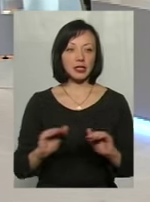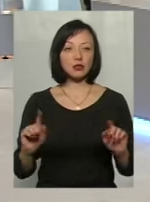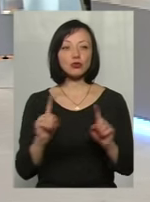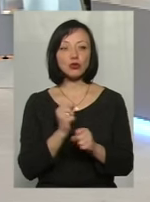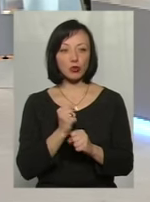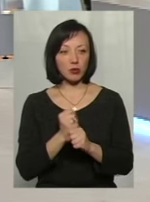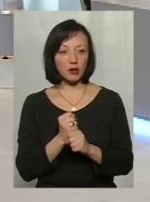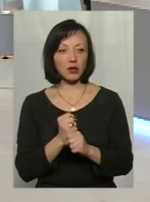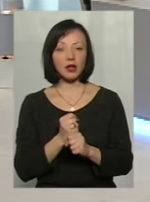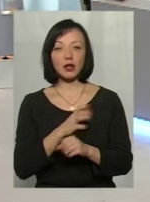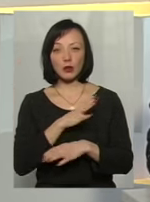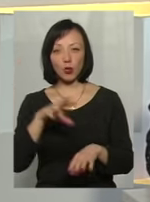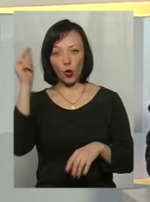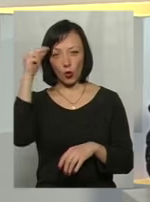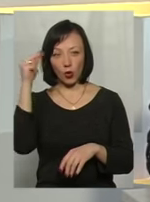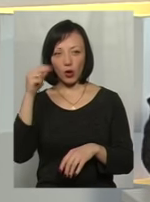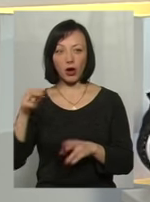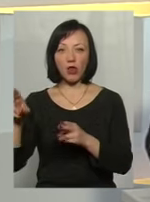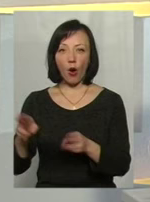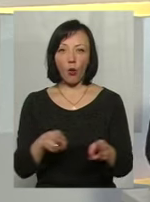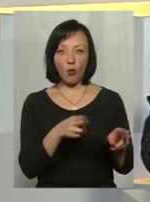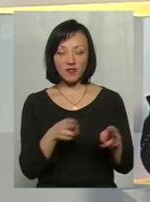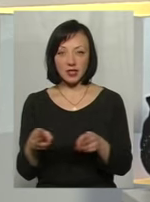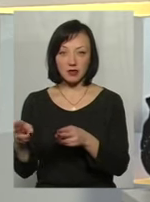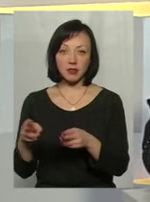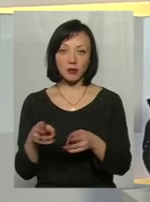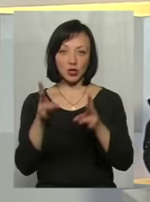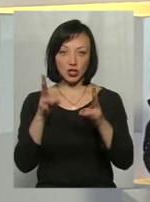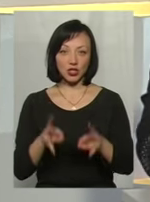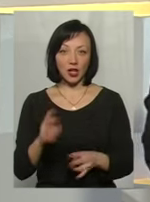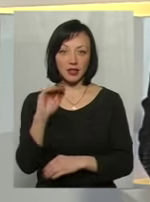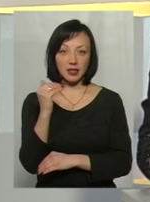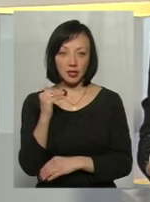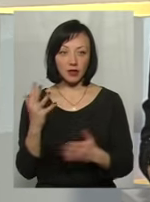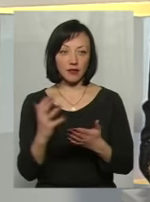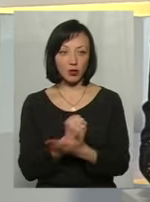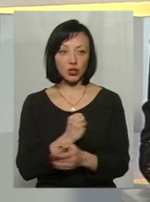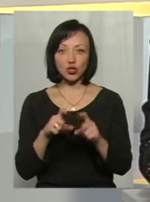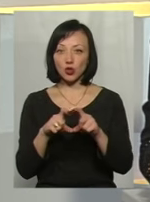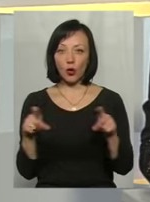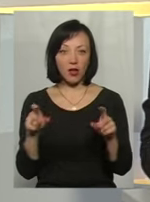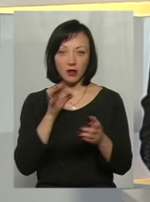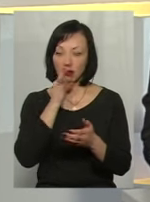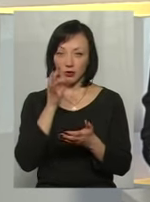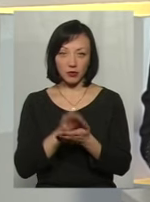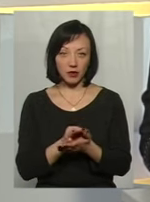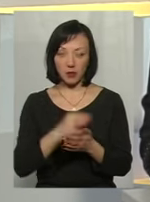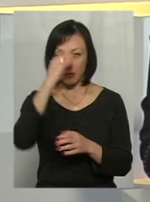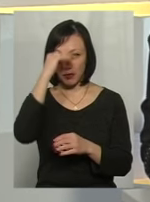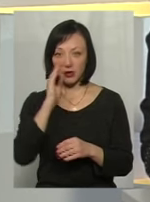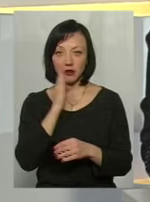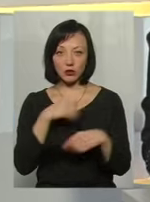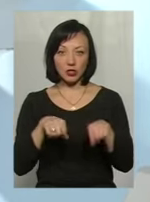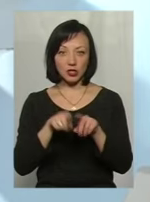роблять в той момент? Ага, не було уроку, всі йдуть на ковзанку. І от на ковзанці постраждала дитина. І виходить, школа не несе зобов'язання, батьки теж, бо